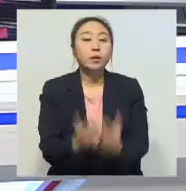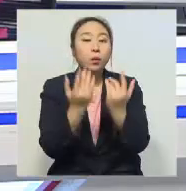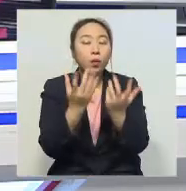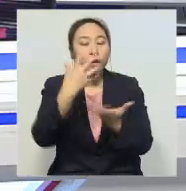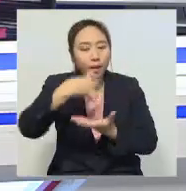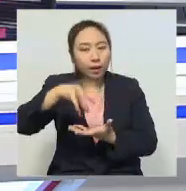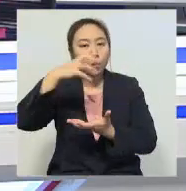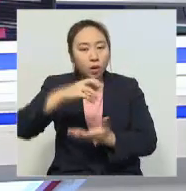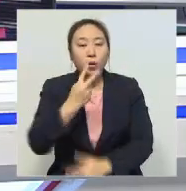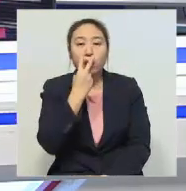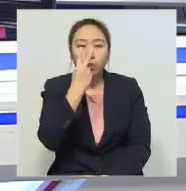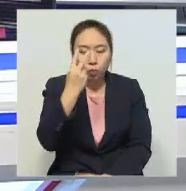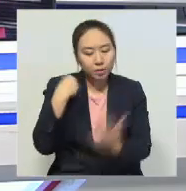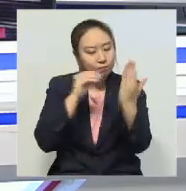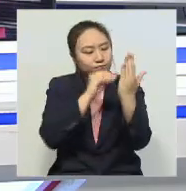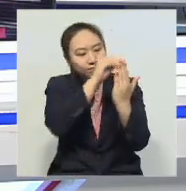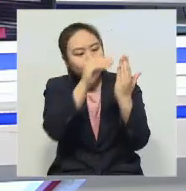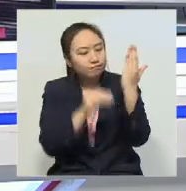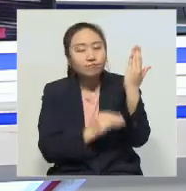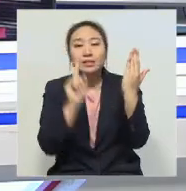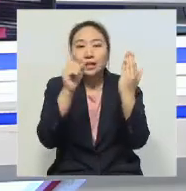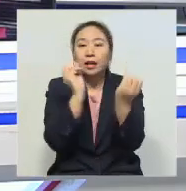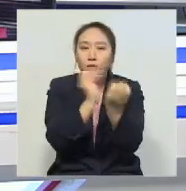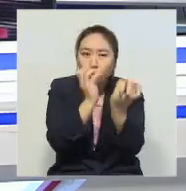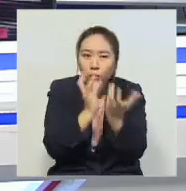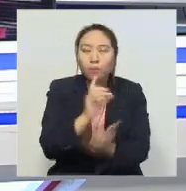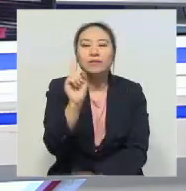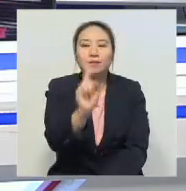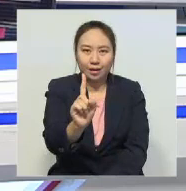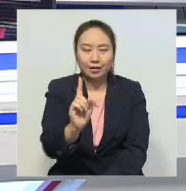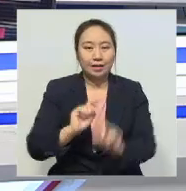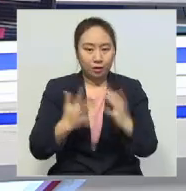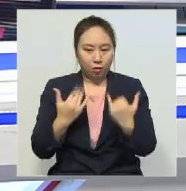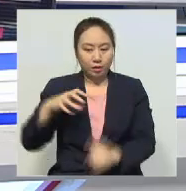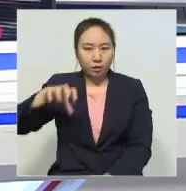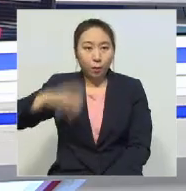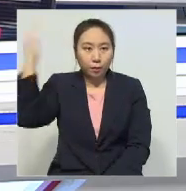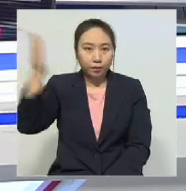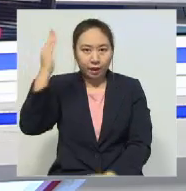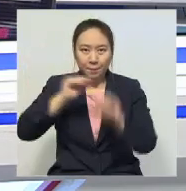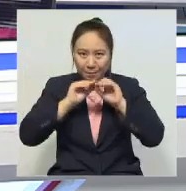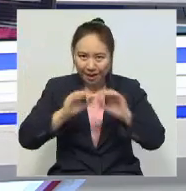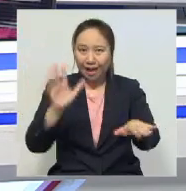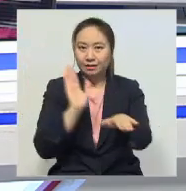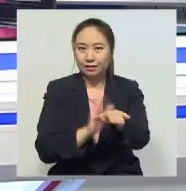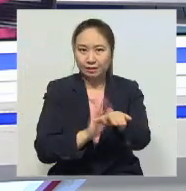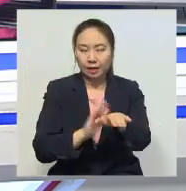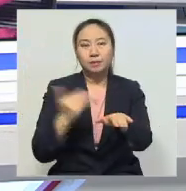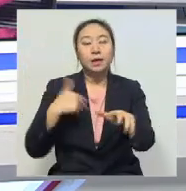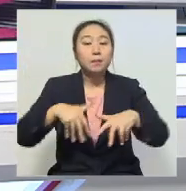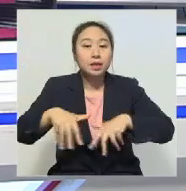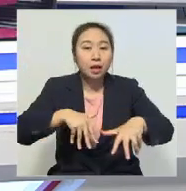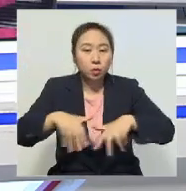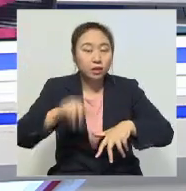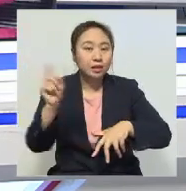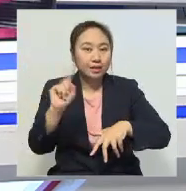ี๋ยวจะมาไล่เรียงให้ฟังนะคะว่าจะมีพื้นที่ไหนได้รับผลกระทบบ้างหลักๆเนี่ยนะคะที่กรมอุตุนิยมวิทยาประกาศเตือนมาก็เป็นประชาชน